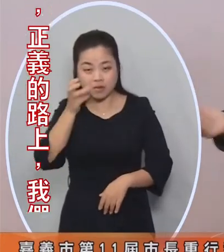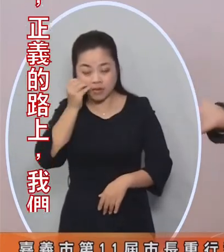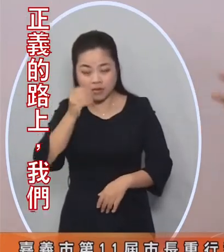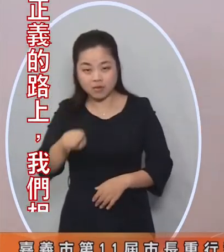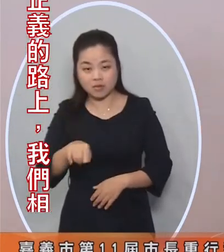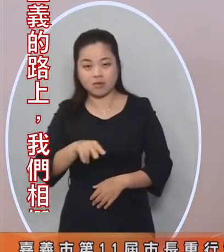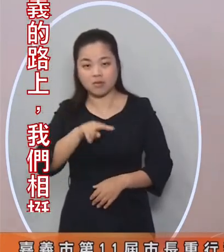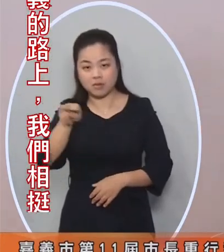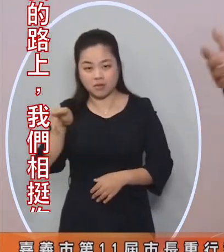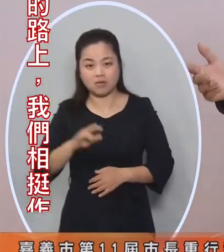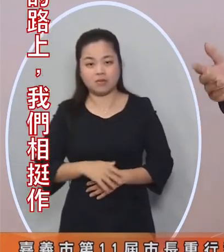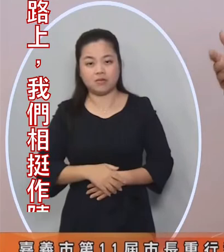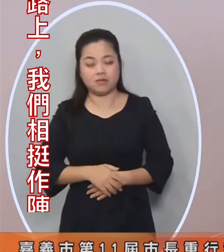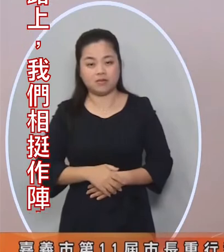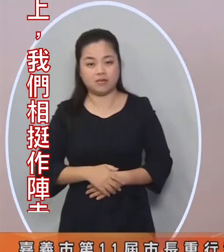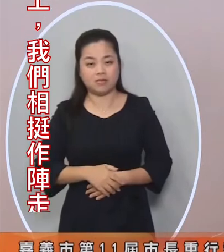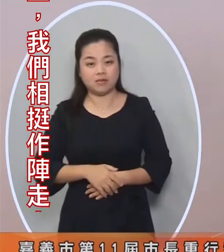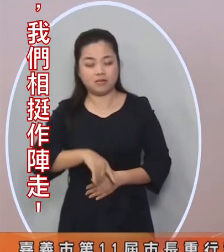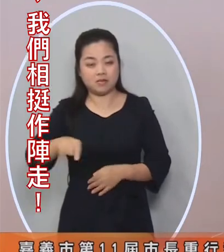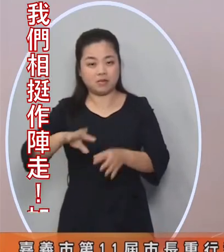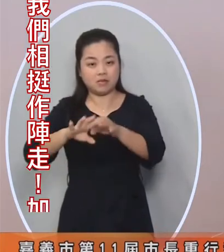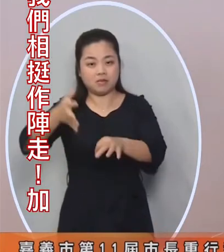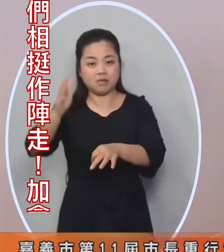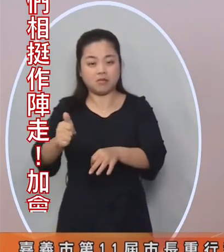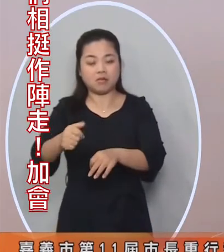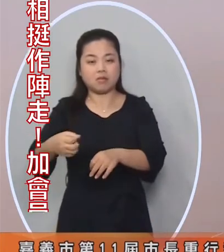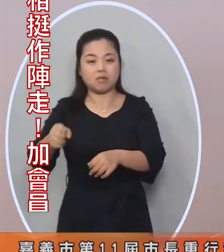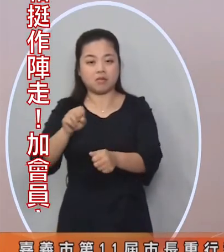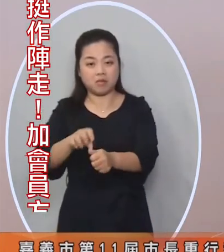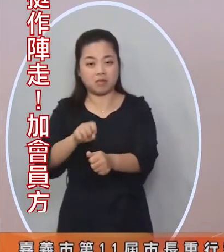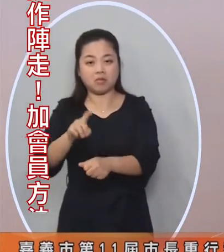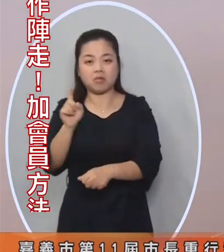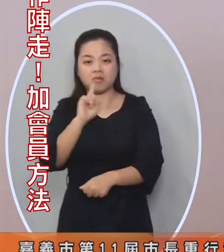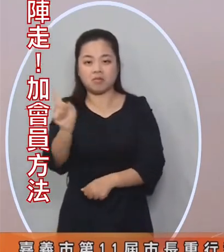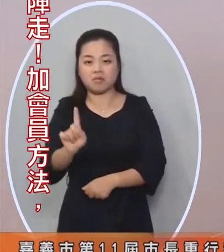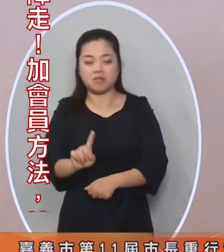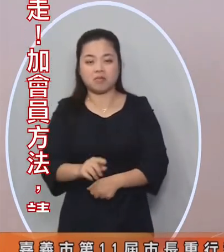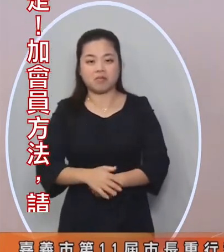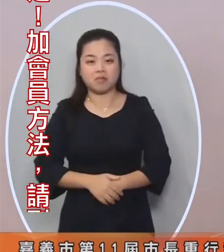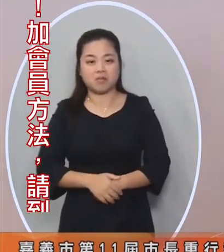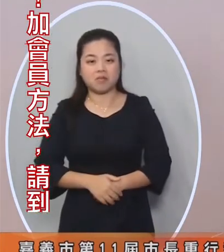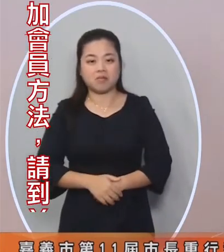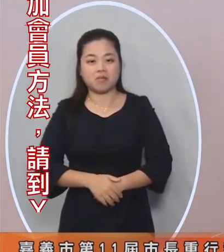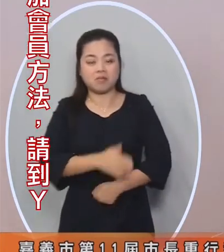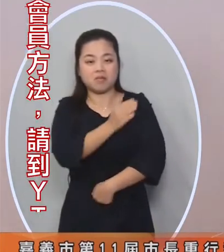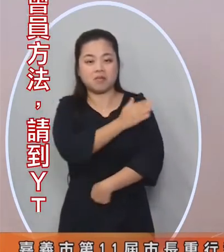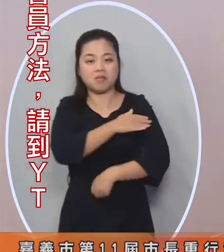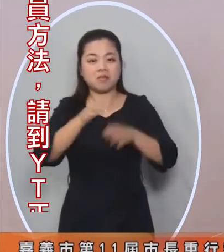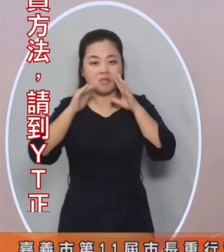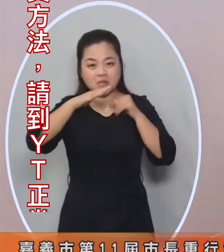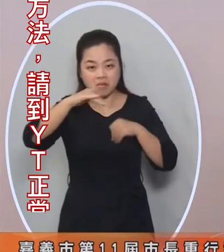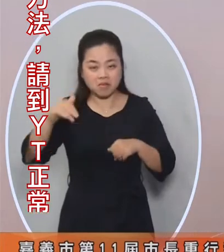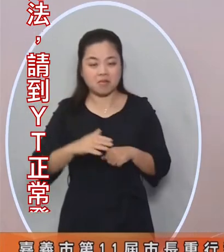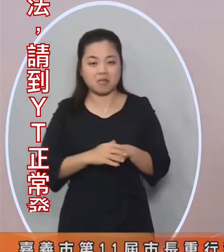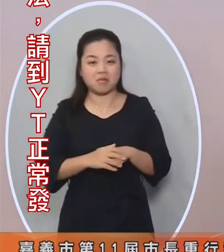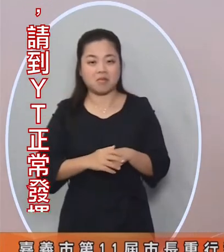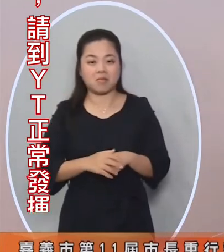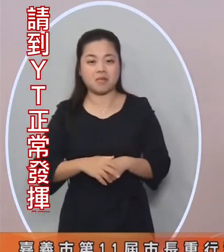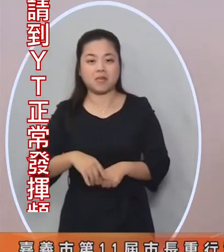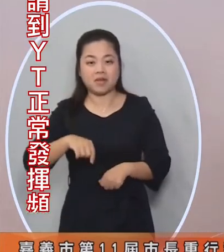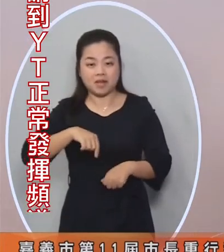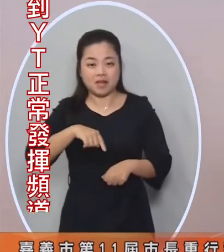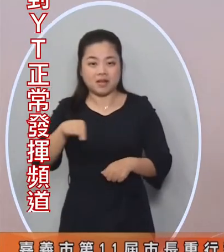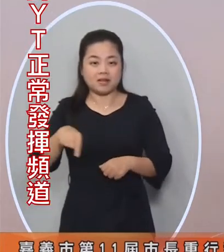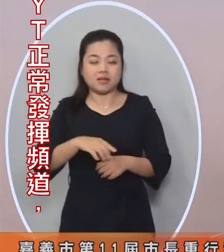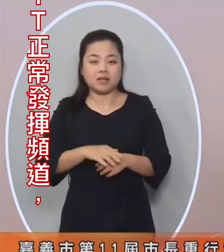救，因个所长讲，因个对共产党个所长讲，陈先生讲话很粗率，